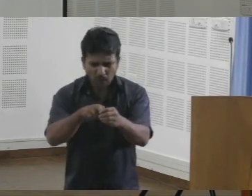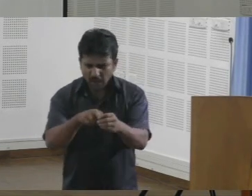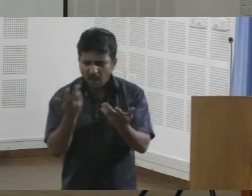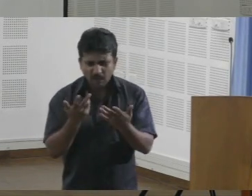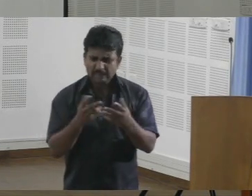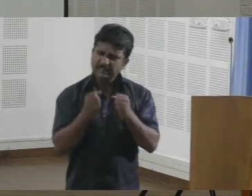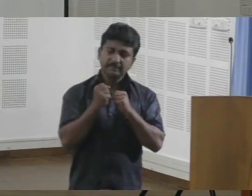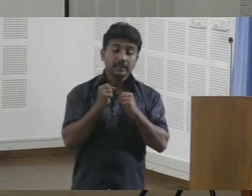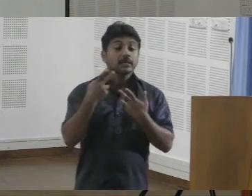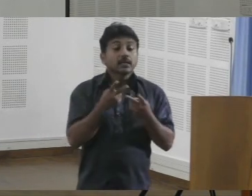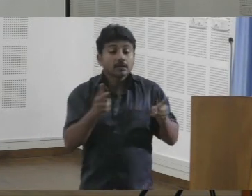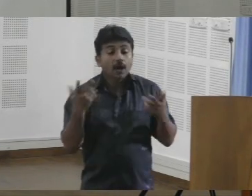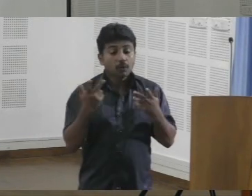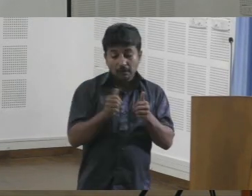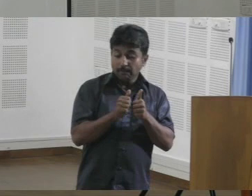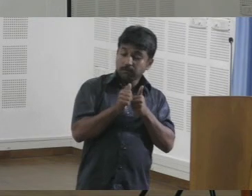ഡിസ്റ്റൻസ് ഉണ്ടായിരുന്നു.